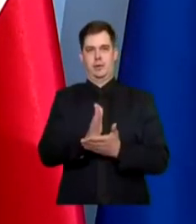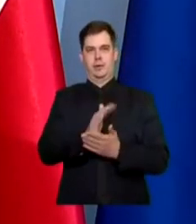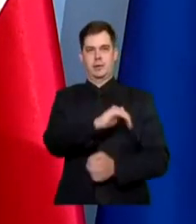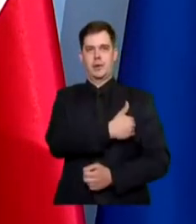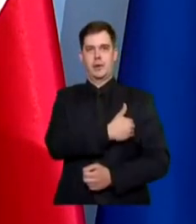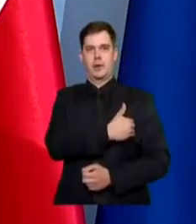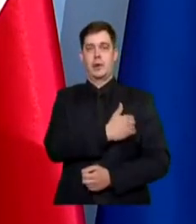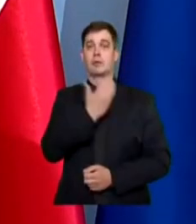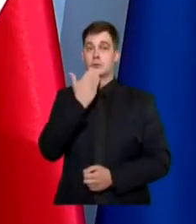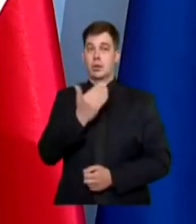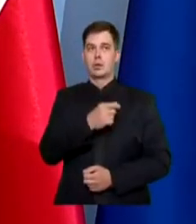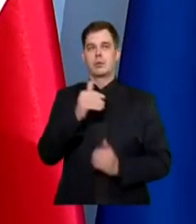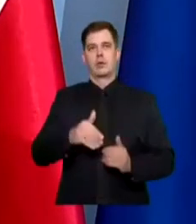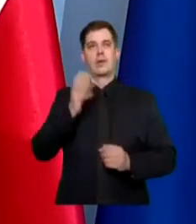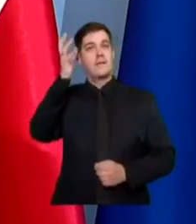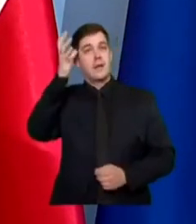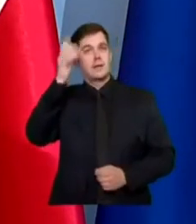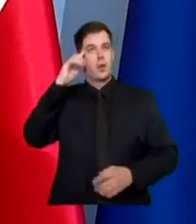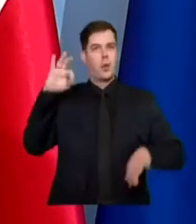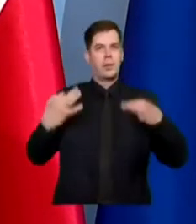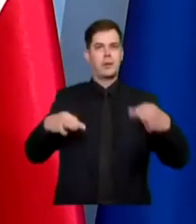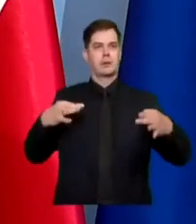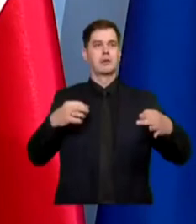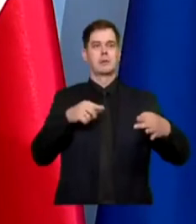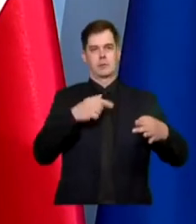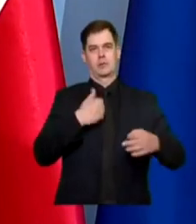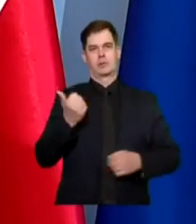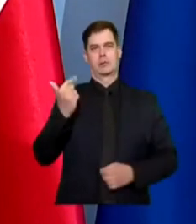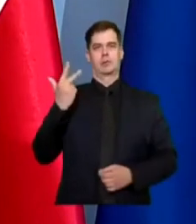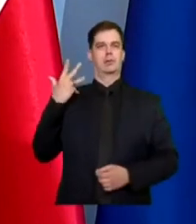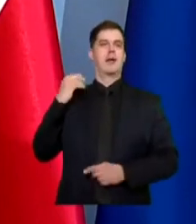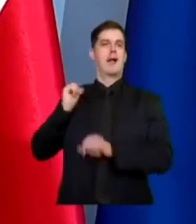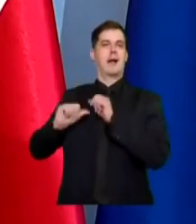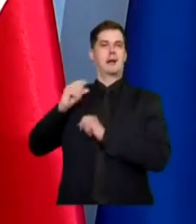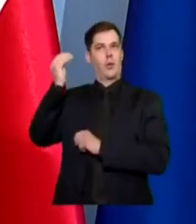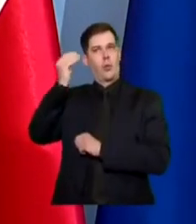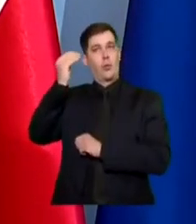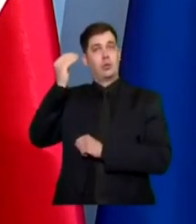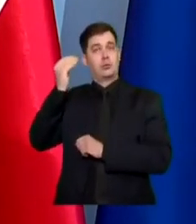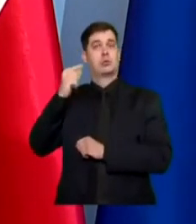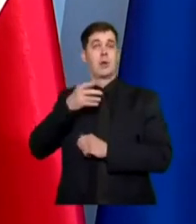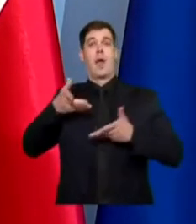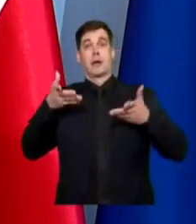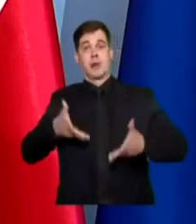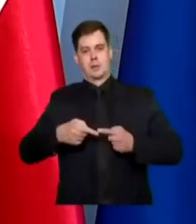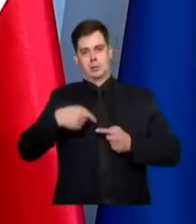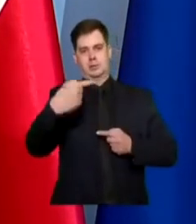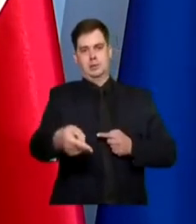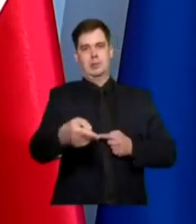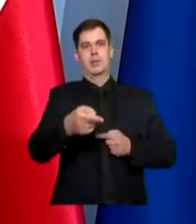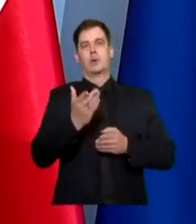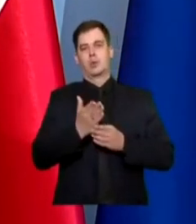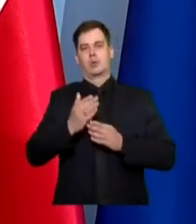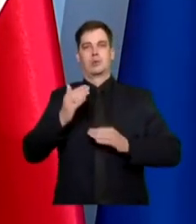uczniowie będą mogli wykorzystać tę wiedzę i umiejętności, które zdobyli przez ostatnie lata i wykazać się w egzaminie w